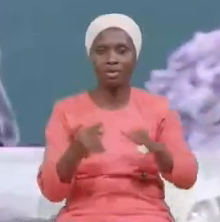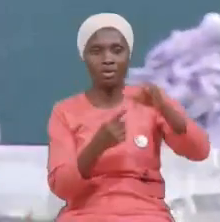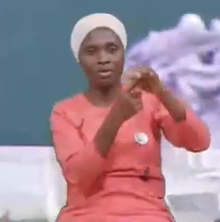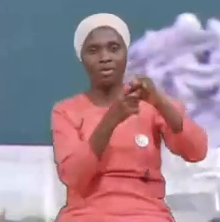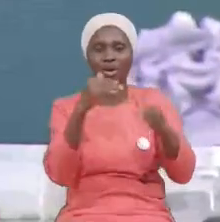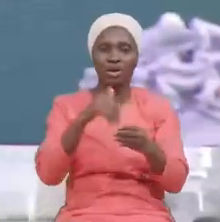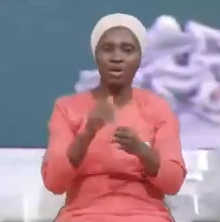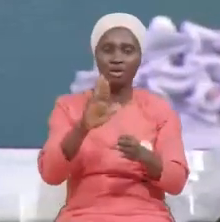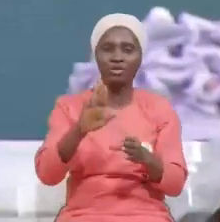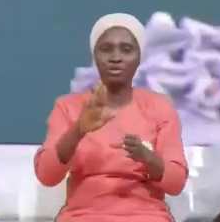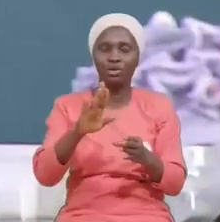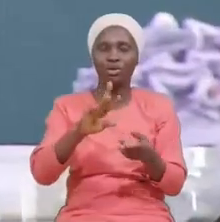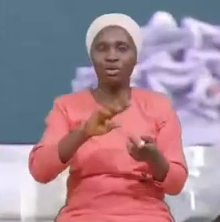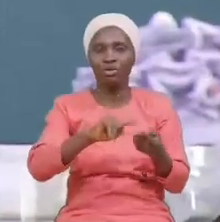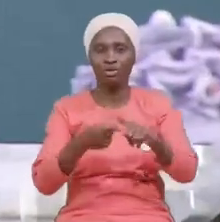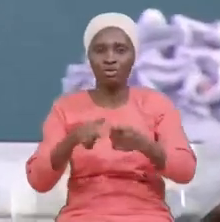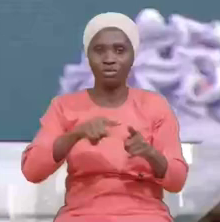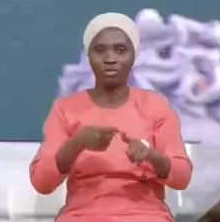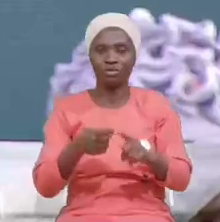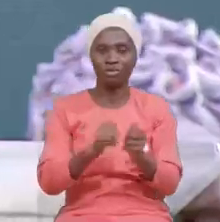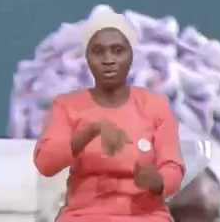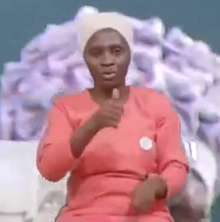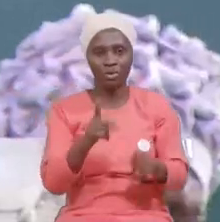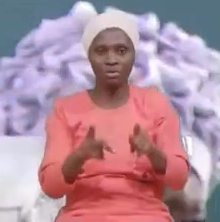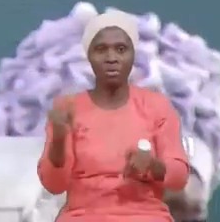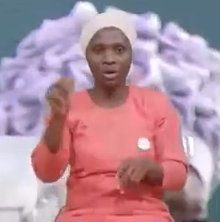Dans tes relations, un héros.